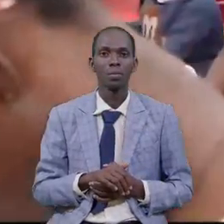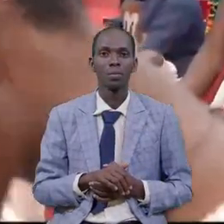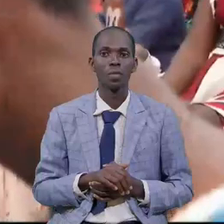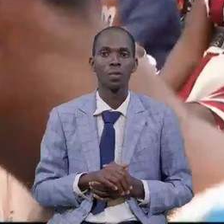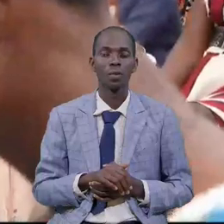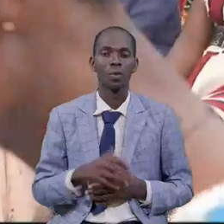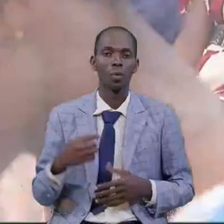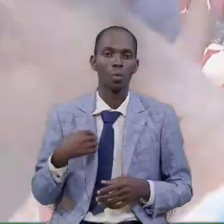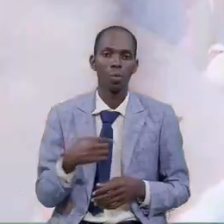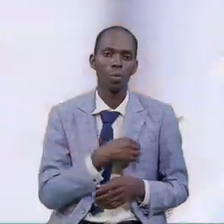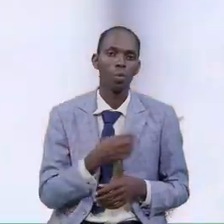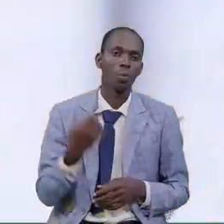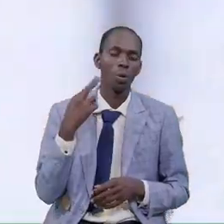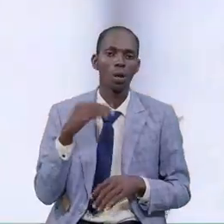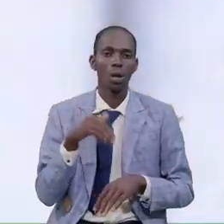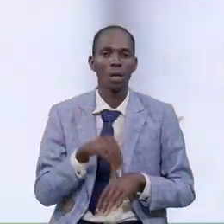Nous étions à une réunion.